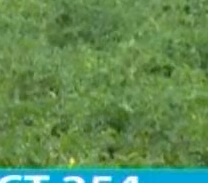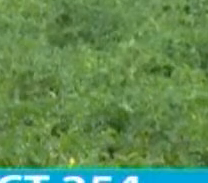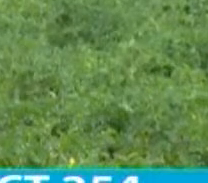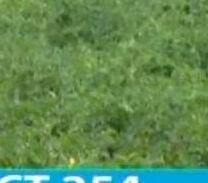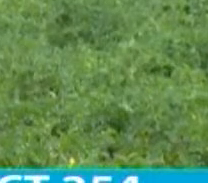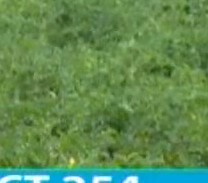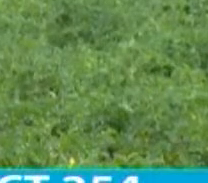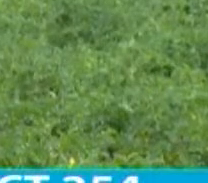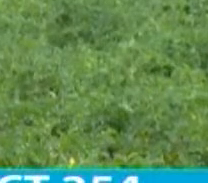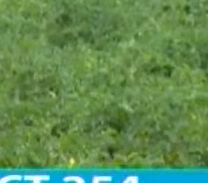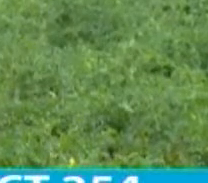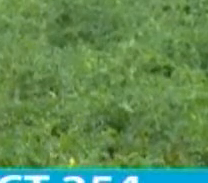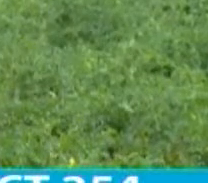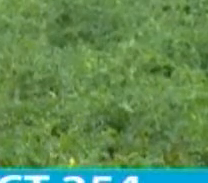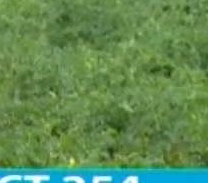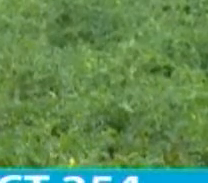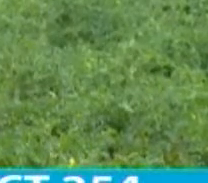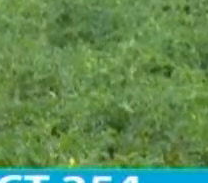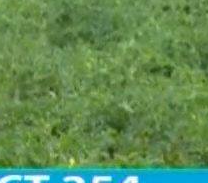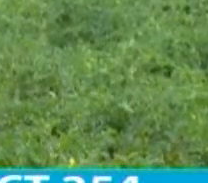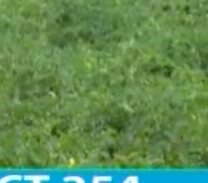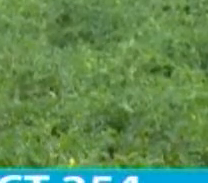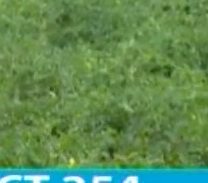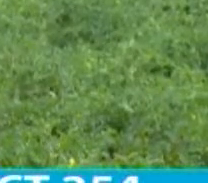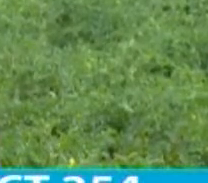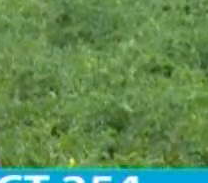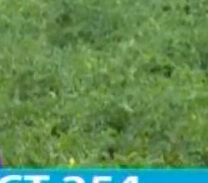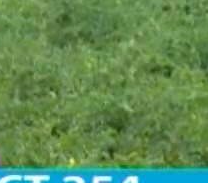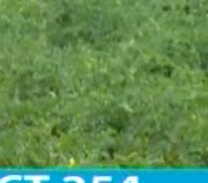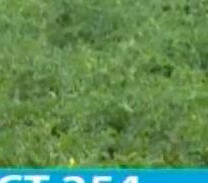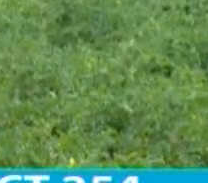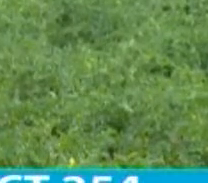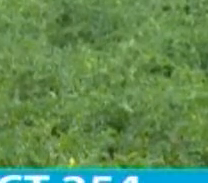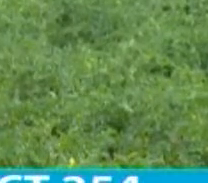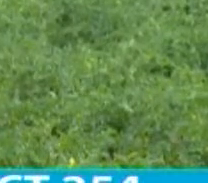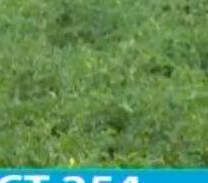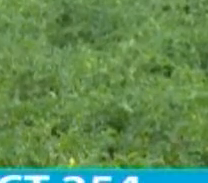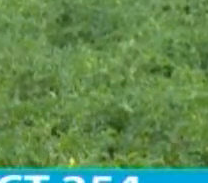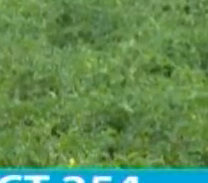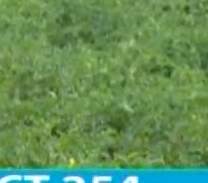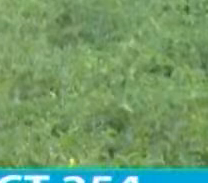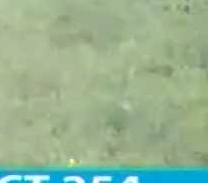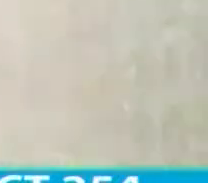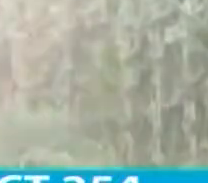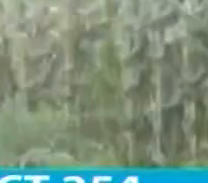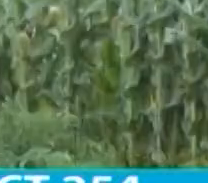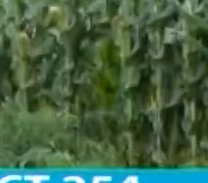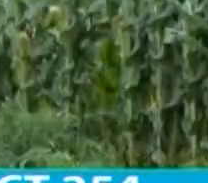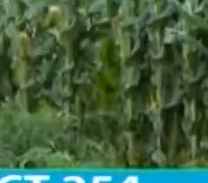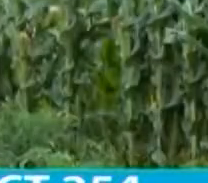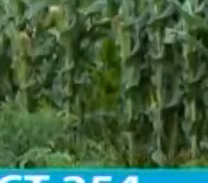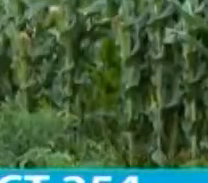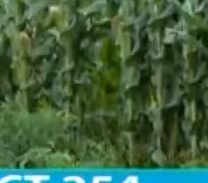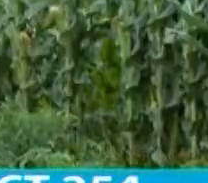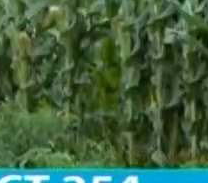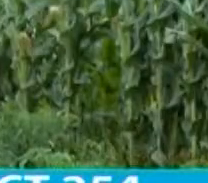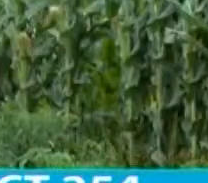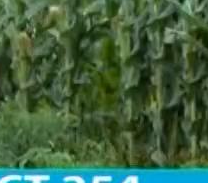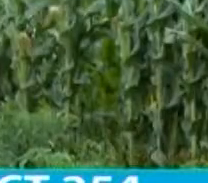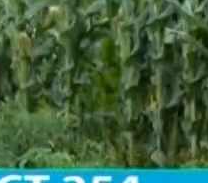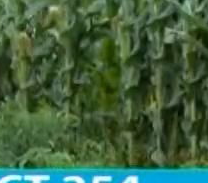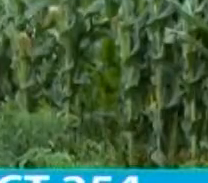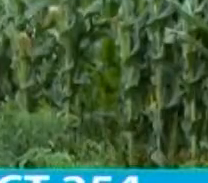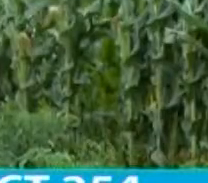kwa sababu mmetusaidia nipate pesa, mtoto arudi shuleni kwa sababu nimefaidika kwa hizi mashamba. Wenzetu wametuletea